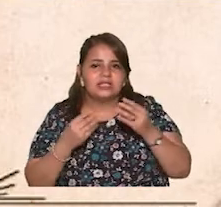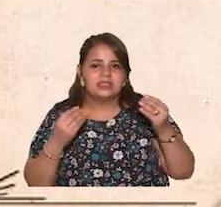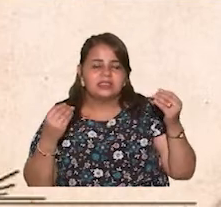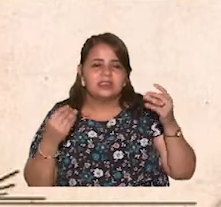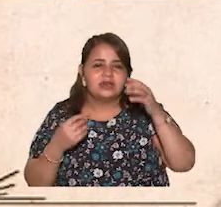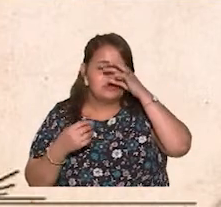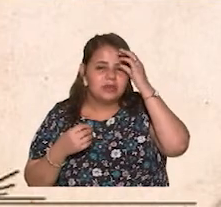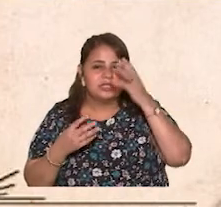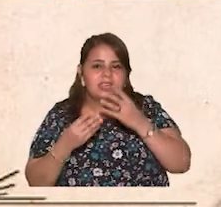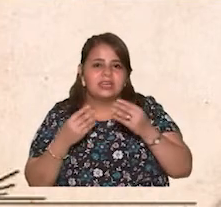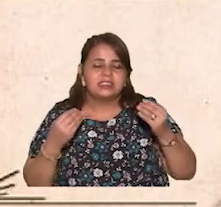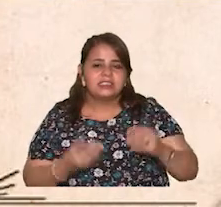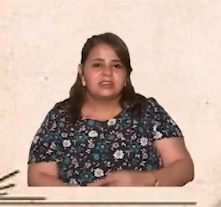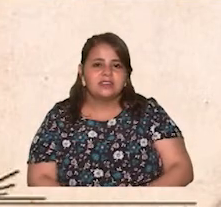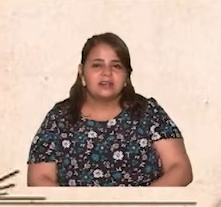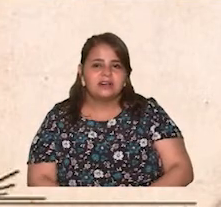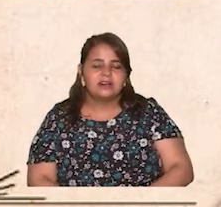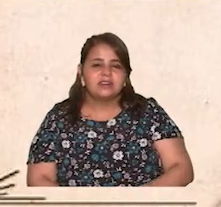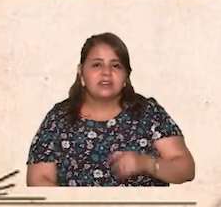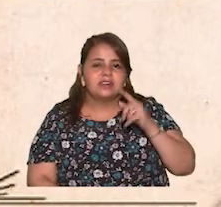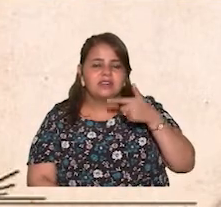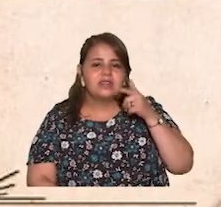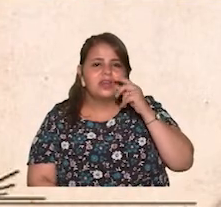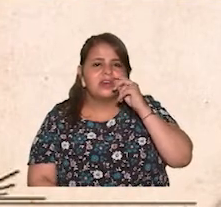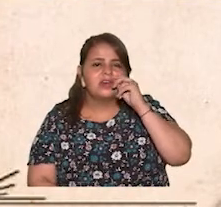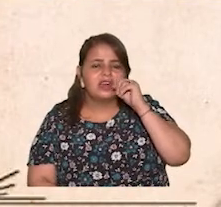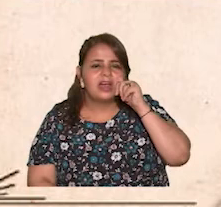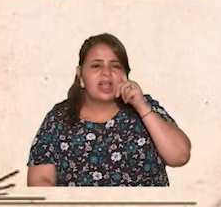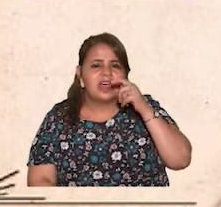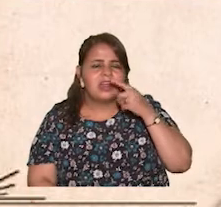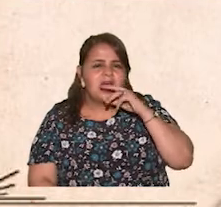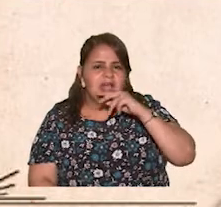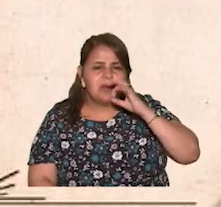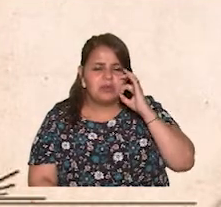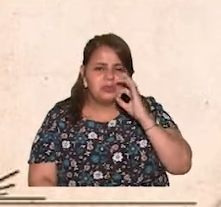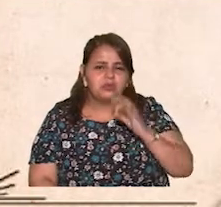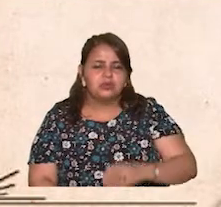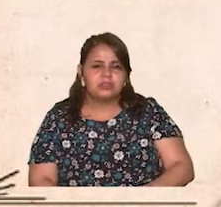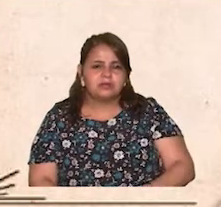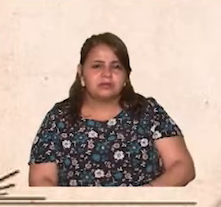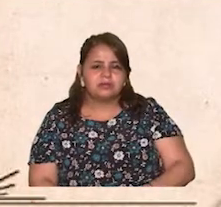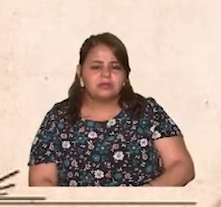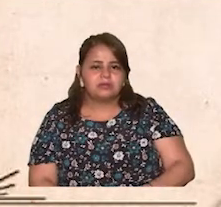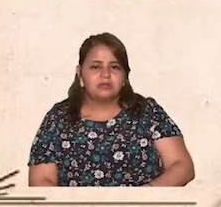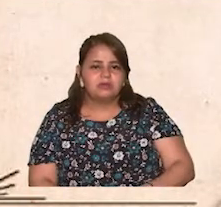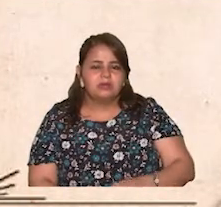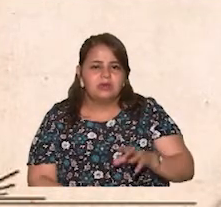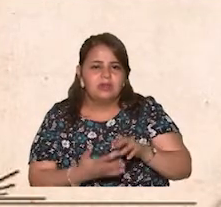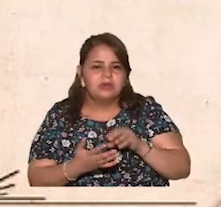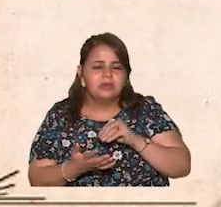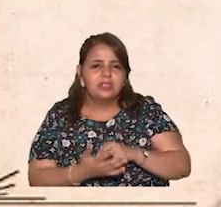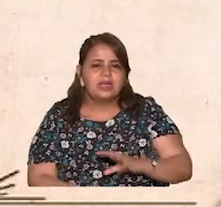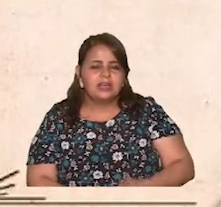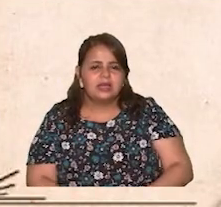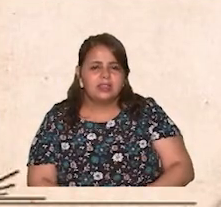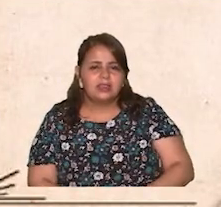المقدس بعهديه لرجال كانوا فعلا بمعنى الكلمه هم رجال. ففي البداية